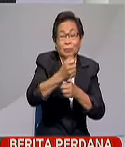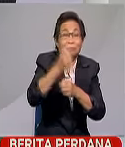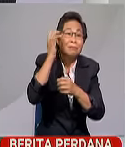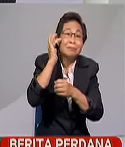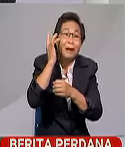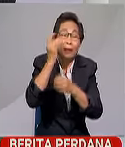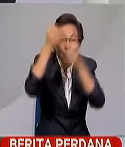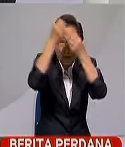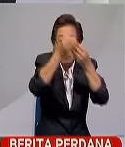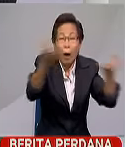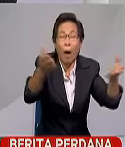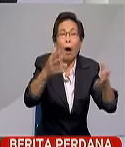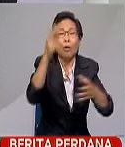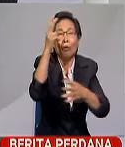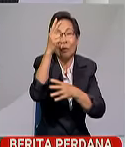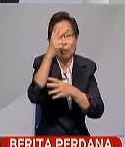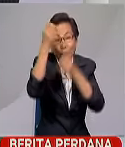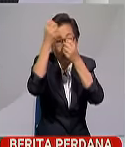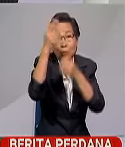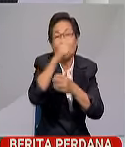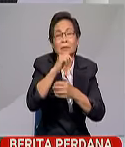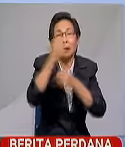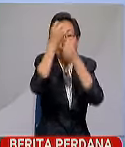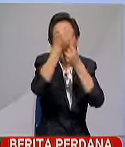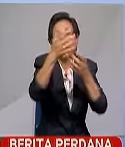menyedari tentang inisiatif itu.